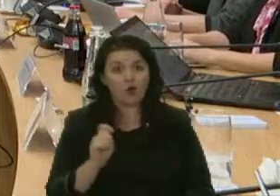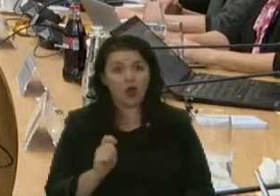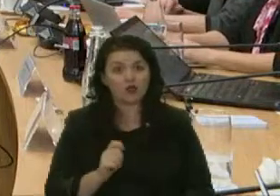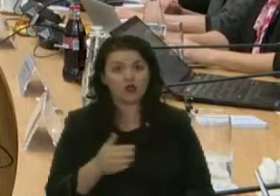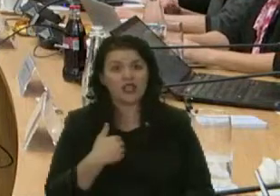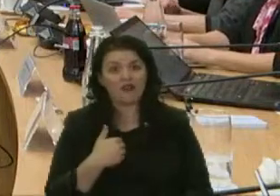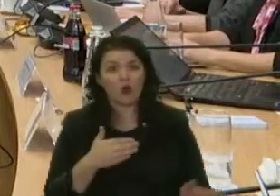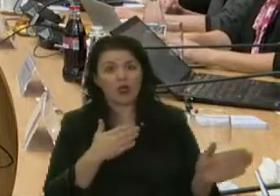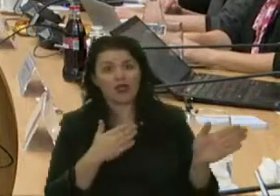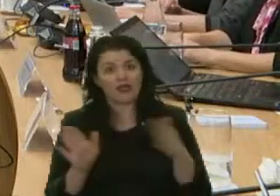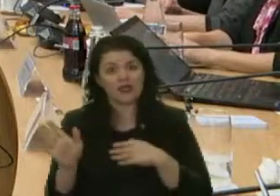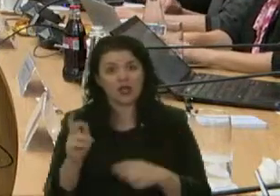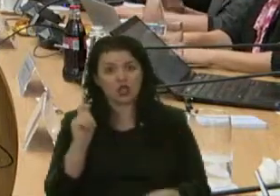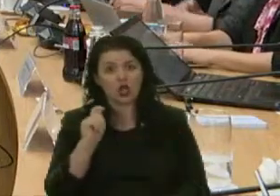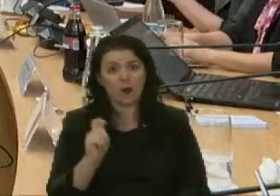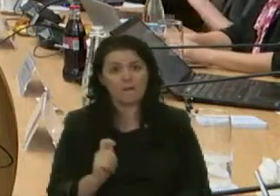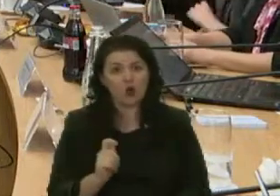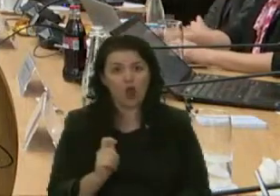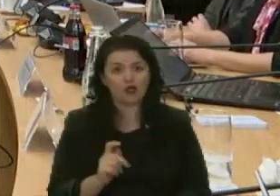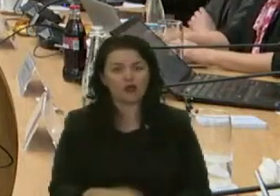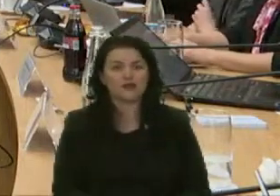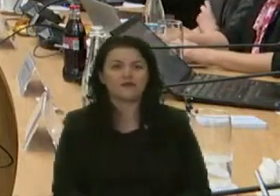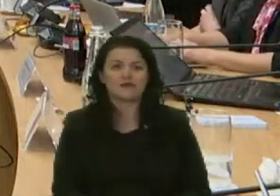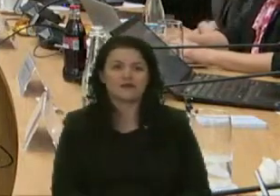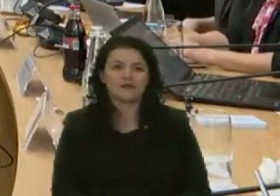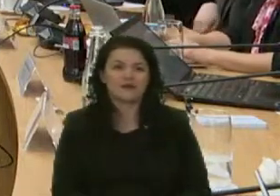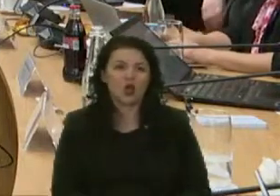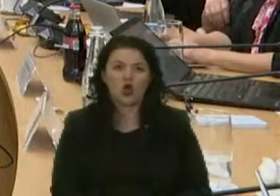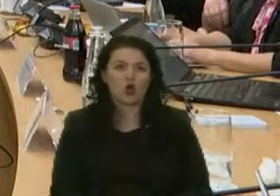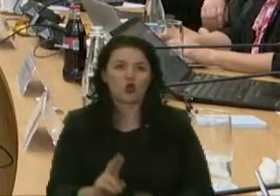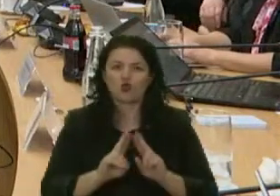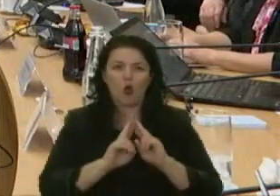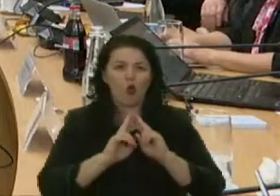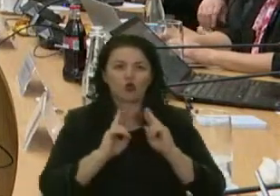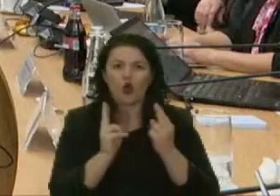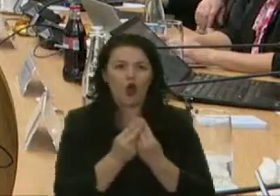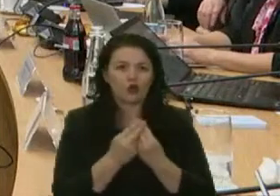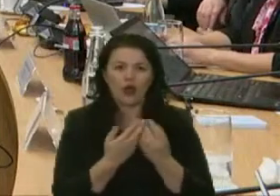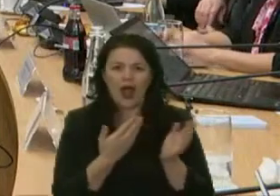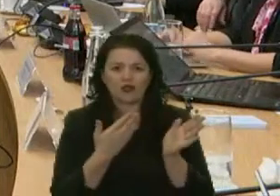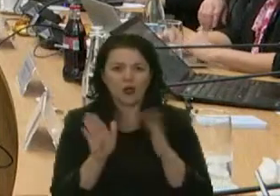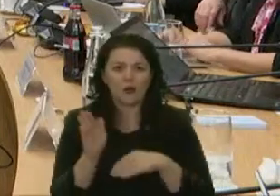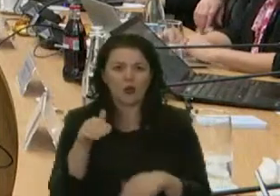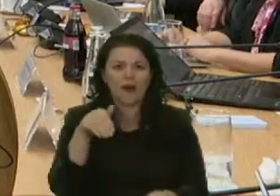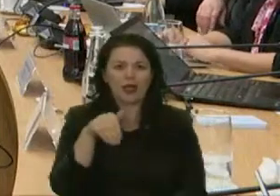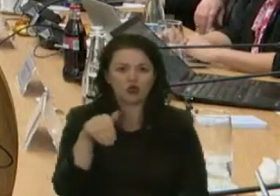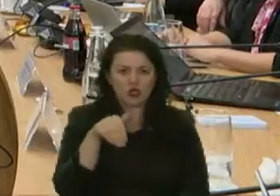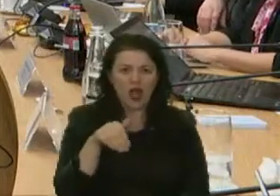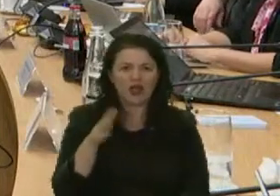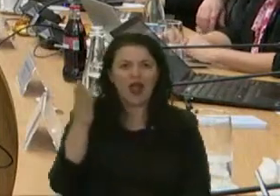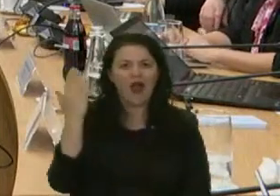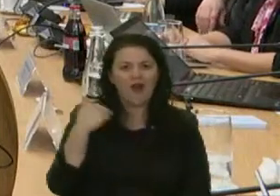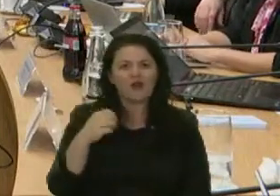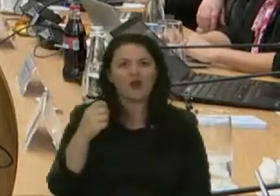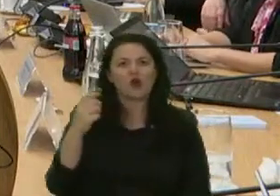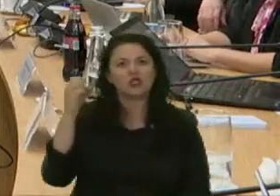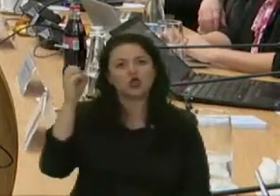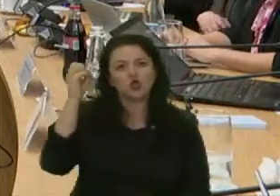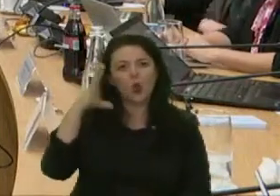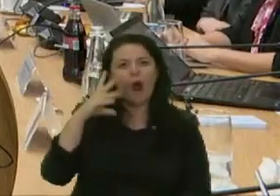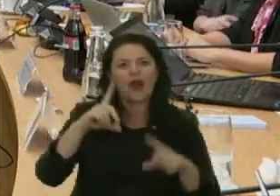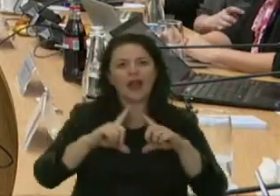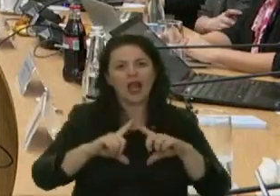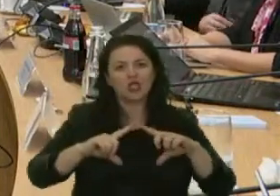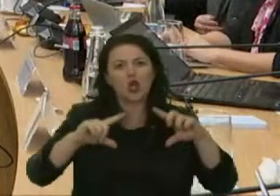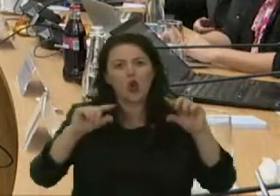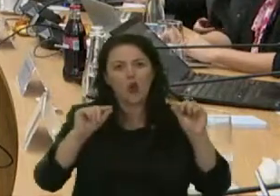inițiatorul proiectului domnul primar să știți că nu totul a început în lumea asta cu domnul mătușan a fost și și Luna înainte de Domnul mătușan Nu